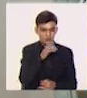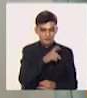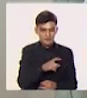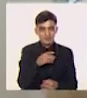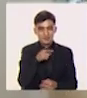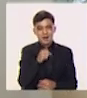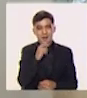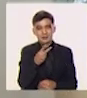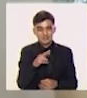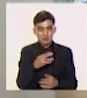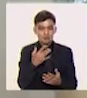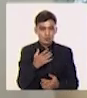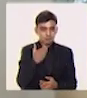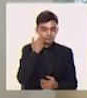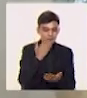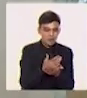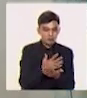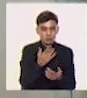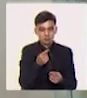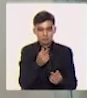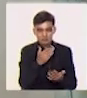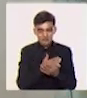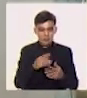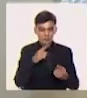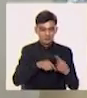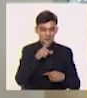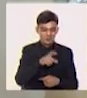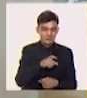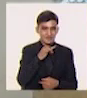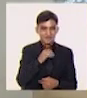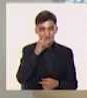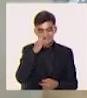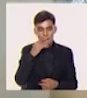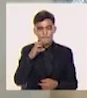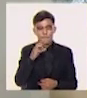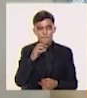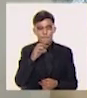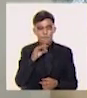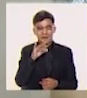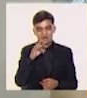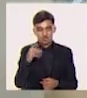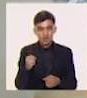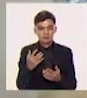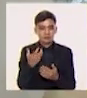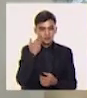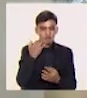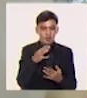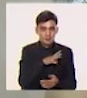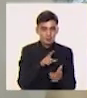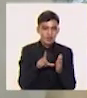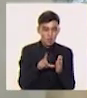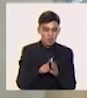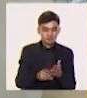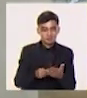азаматтың акциялардан қанша таза пайда тапқанын айтып бере алады. Бірақ Қазақстан қор биржасынан тапқан қаражаттың есебінен салық төлеуден